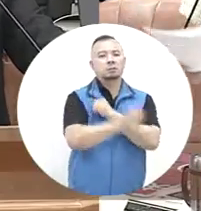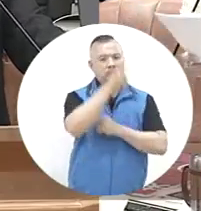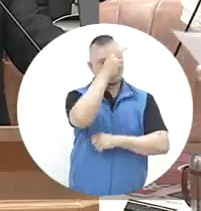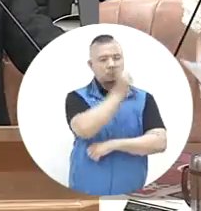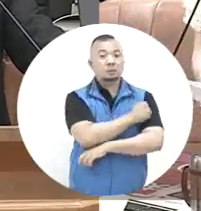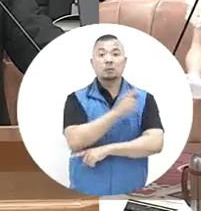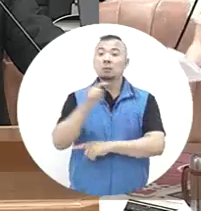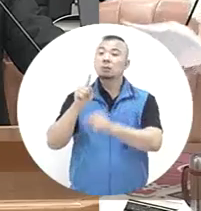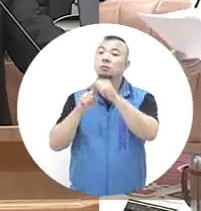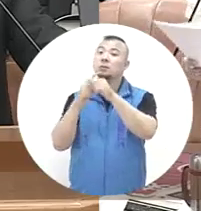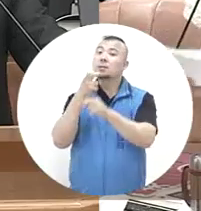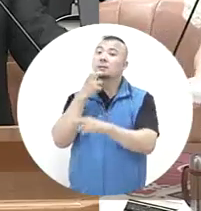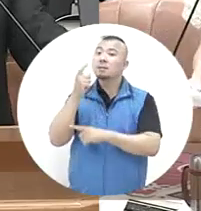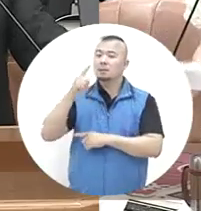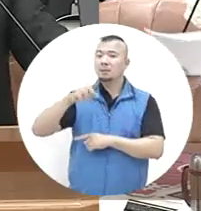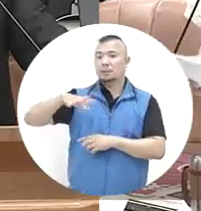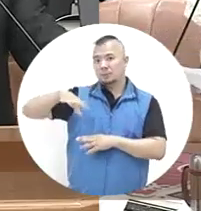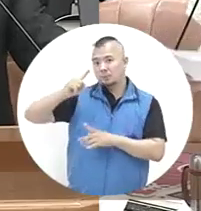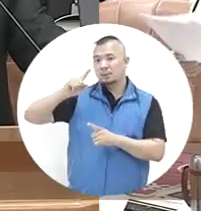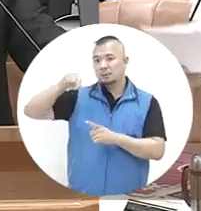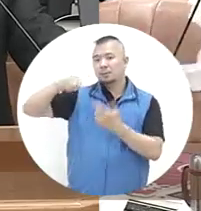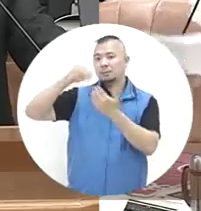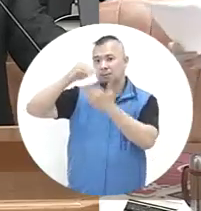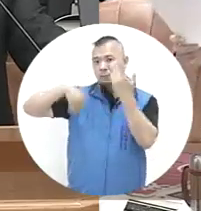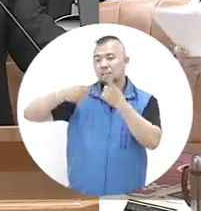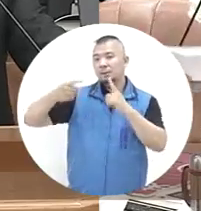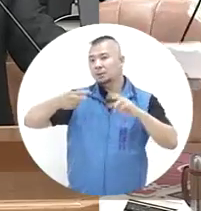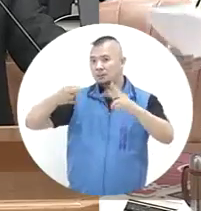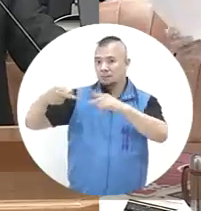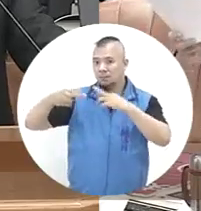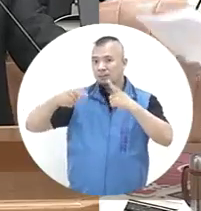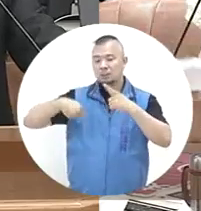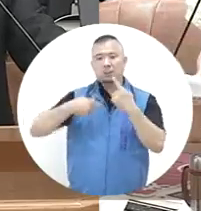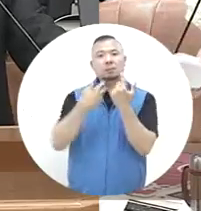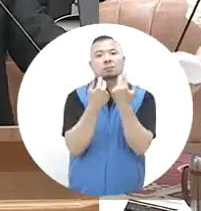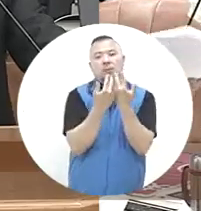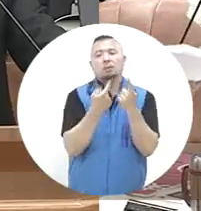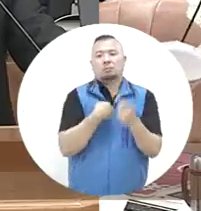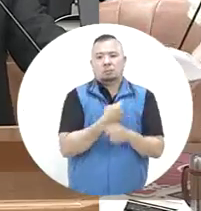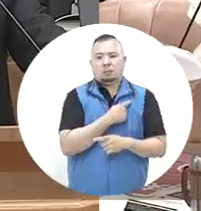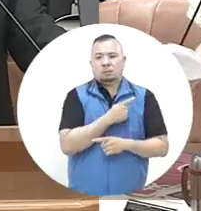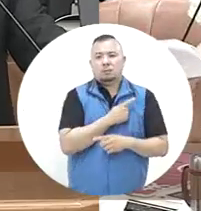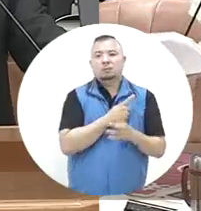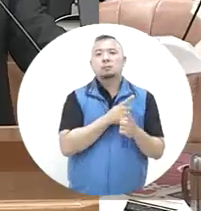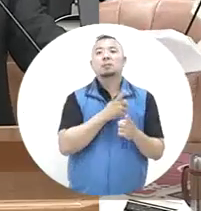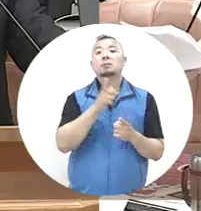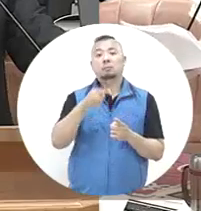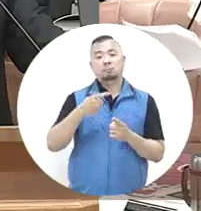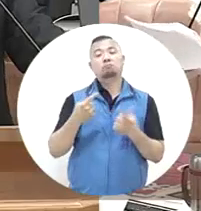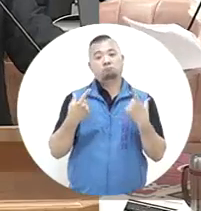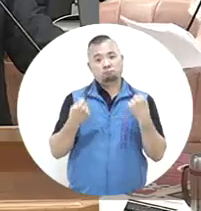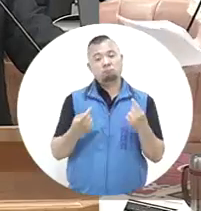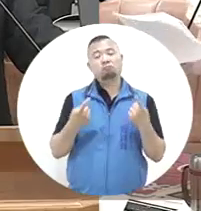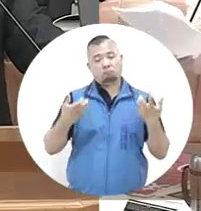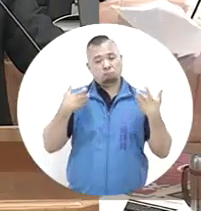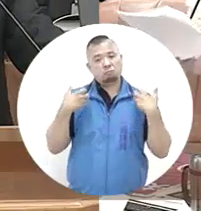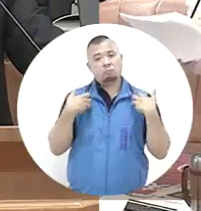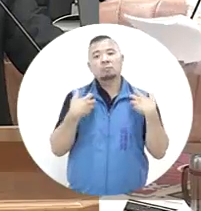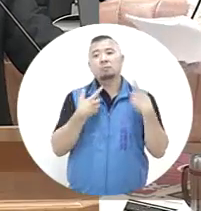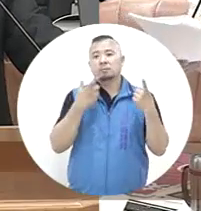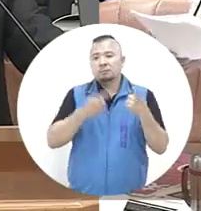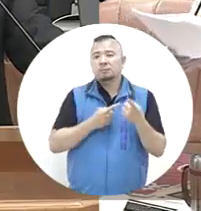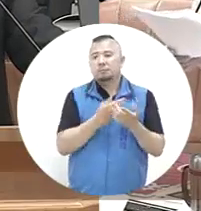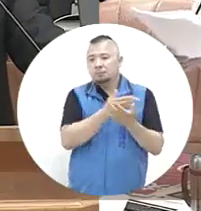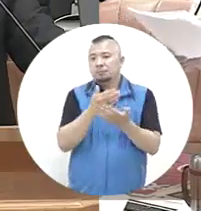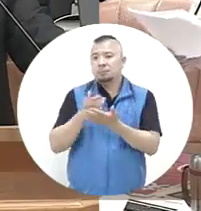源头我们持续的在修改我们的法令，要改进新北市针对我们要做的也要，我们自己也要担起该担的责任。再来，我来问